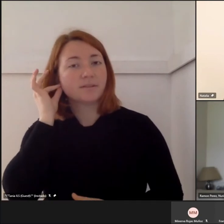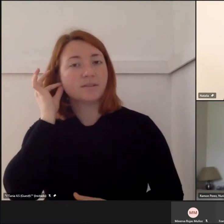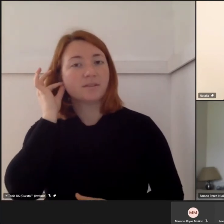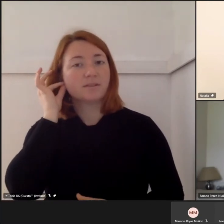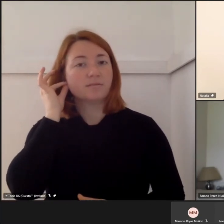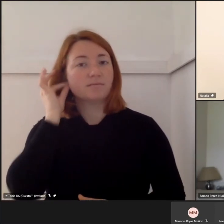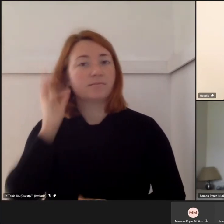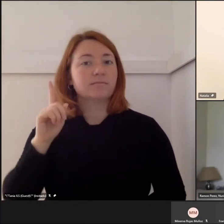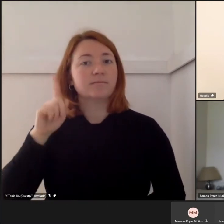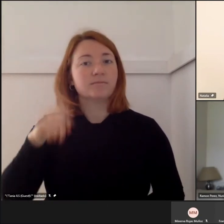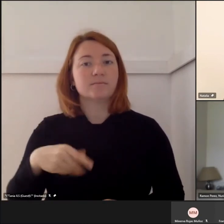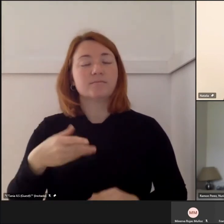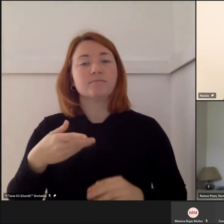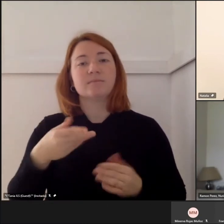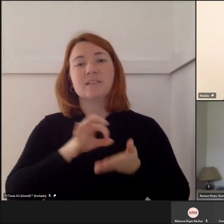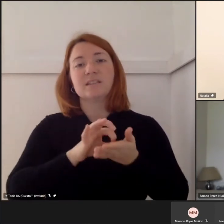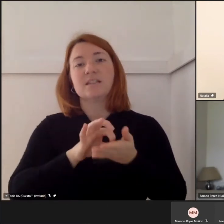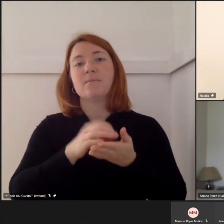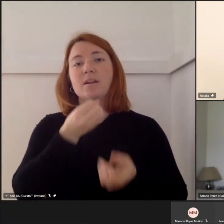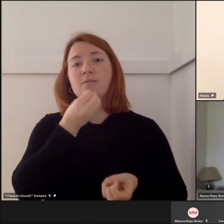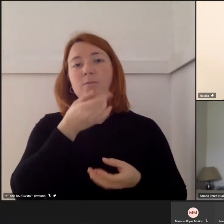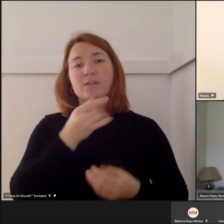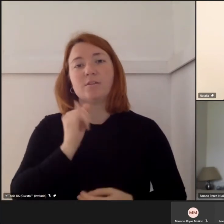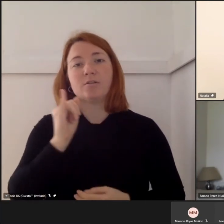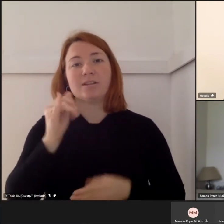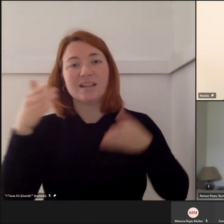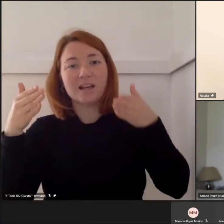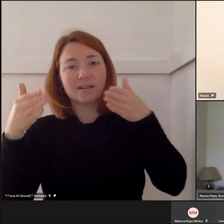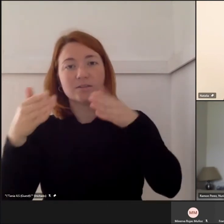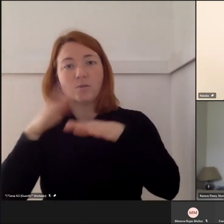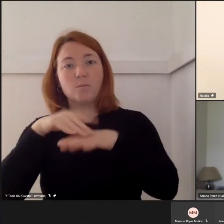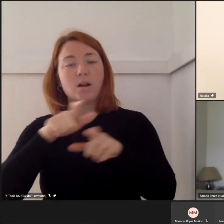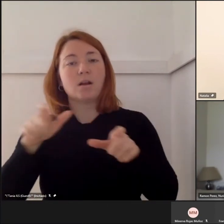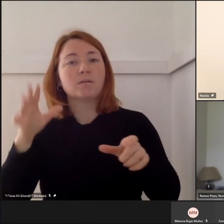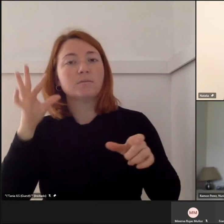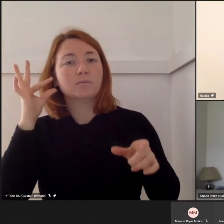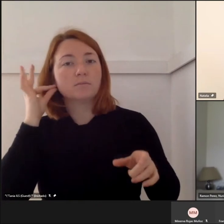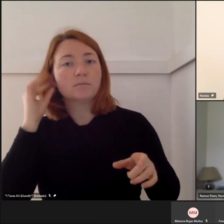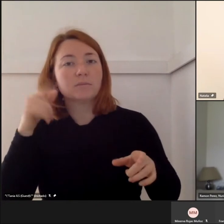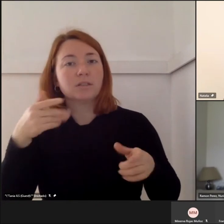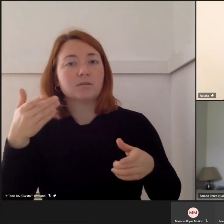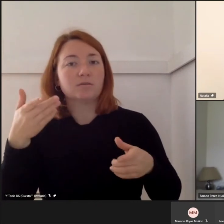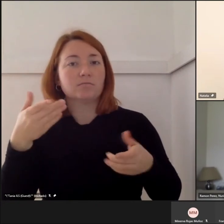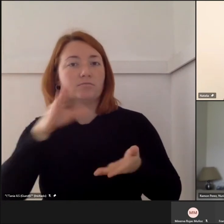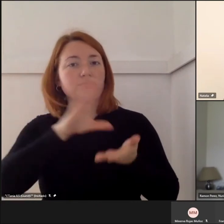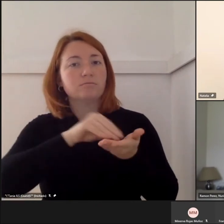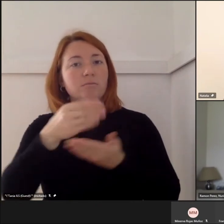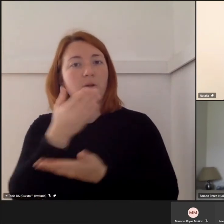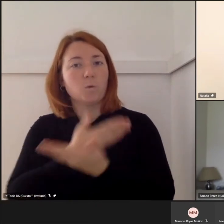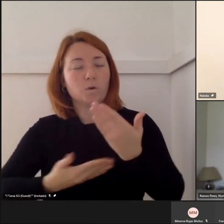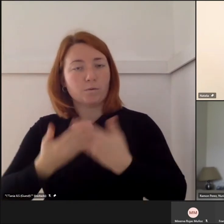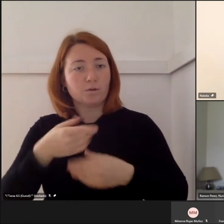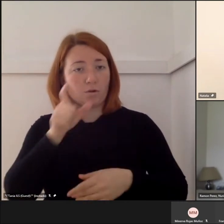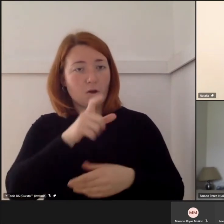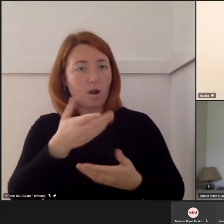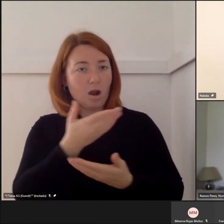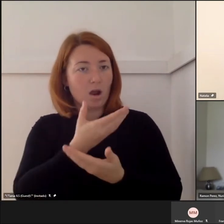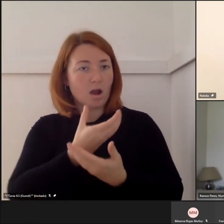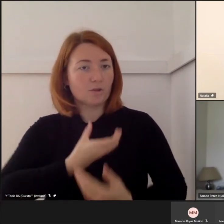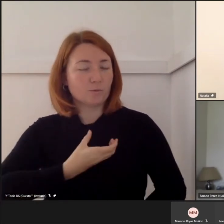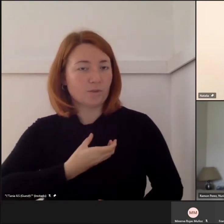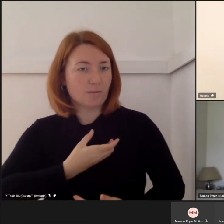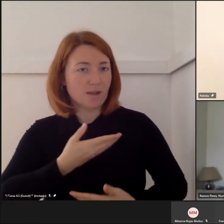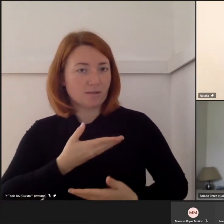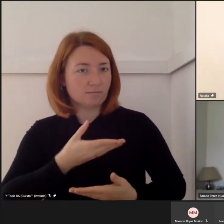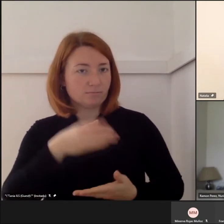dels serveis d'informació i atenció a dones, no? Que recollim, doncs, amb la col·laboració de tots els ajuntaments i de les